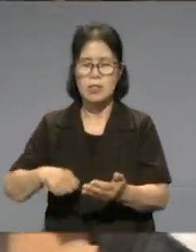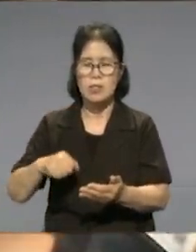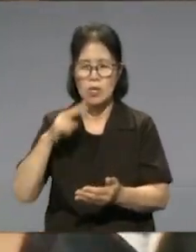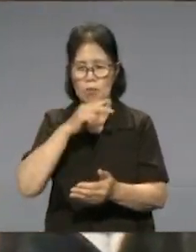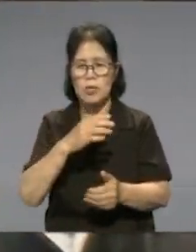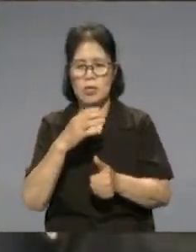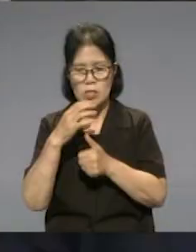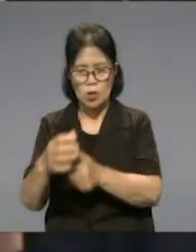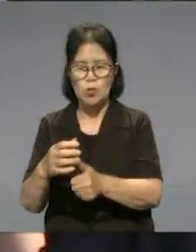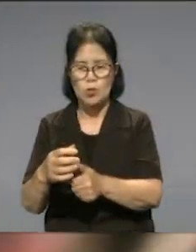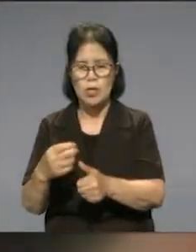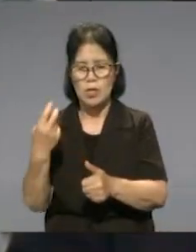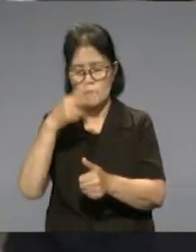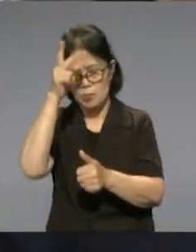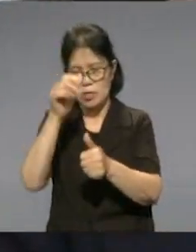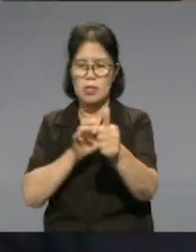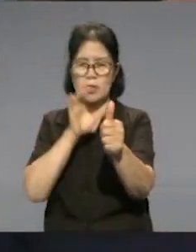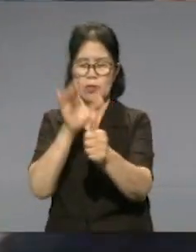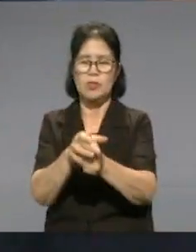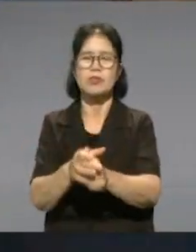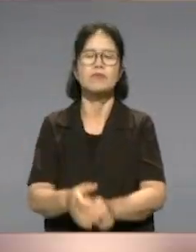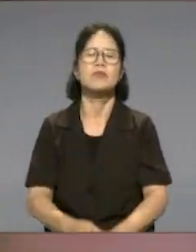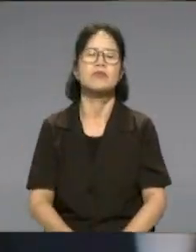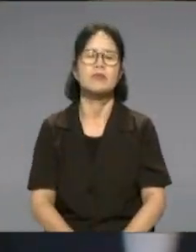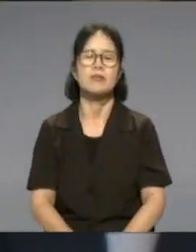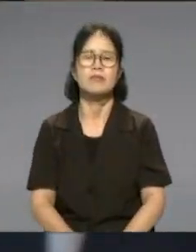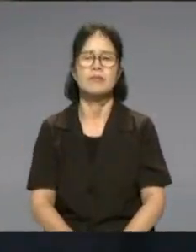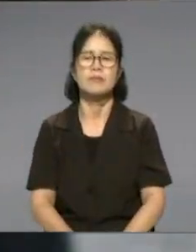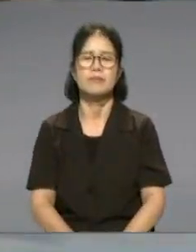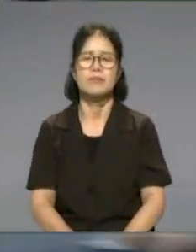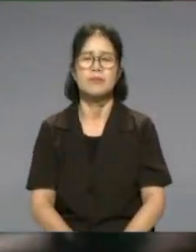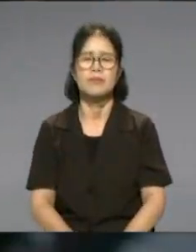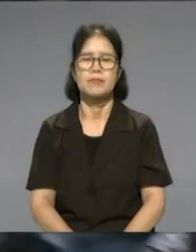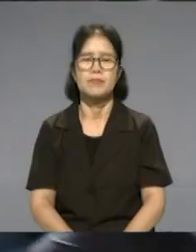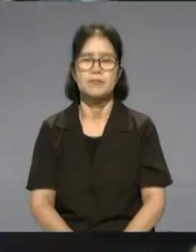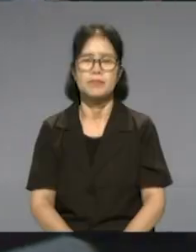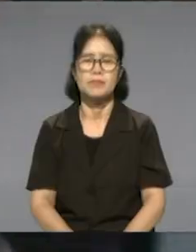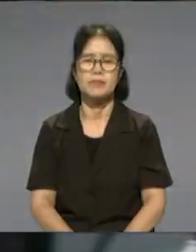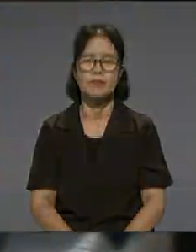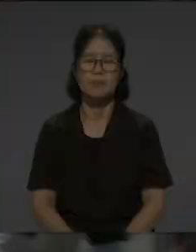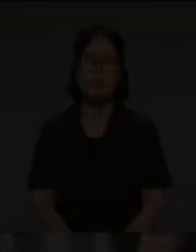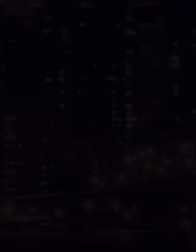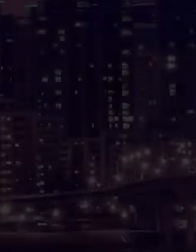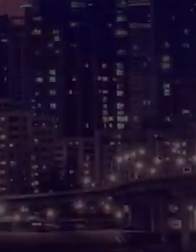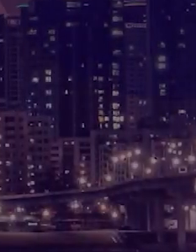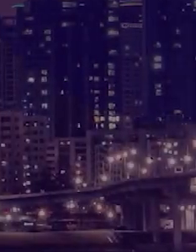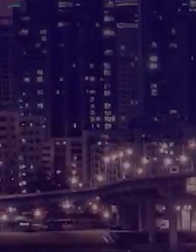적용해 검찰에 신병을 넘겼습니다. OBS 뉴스 황정환입니다.